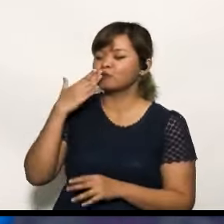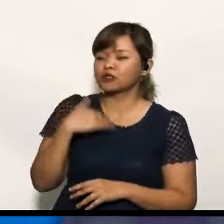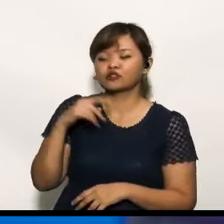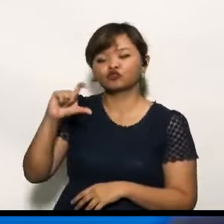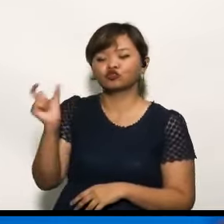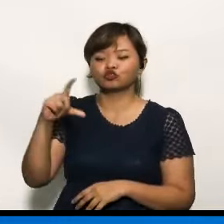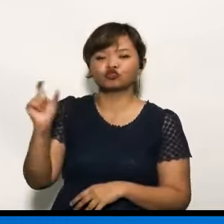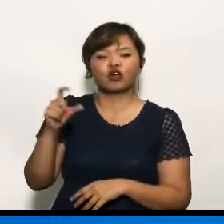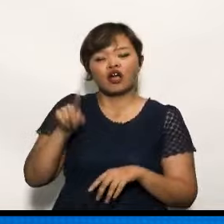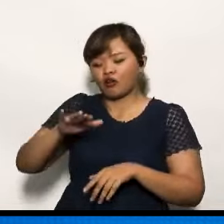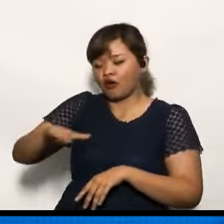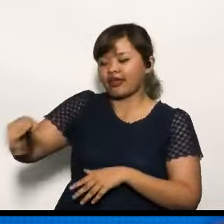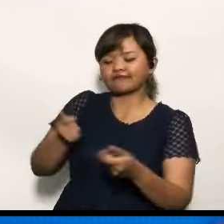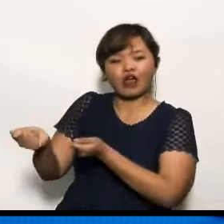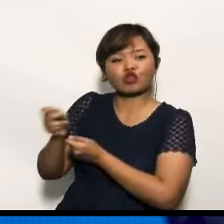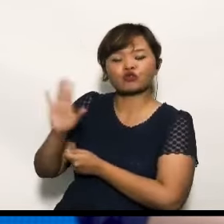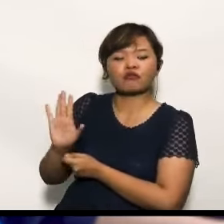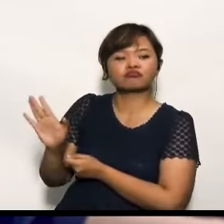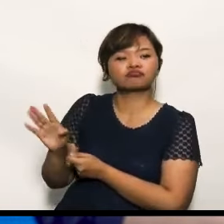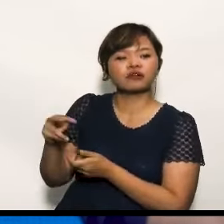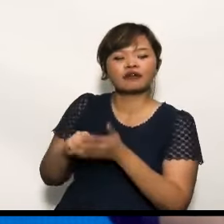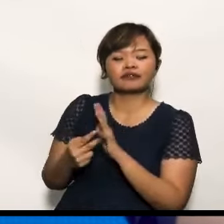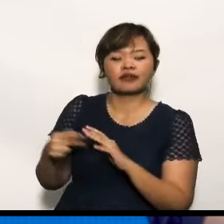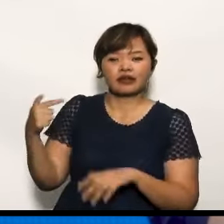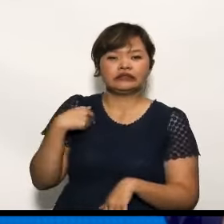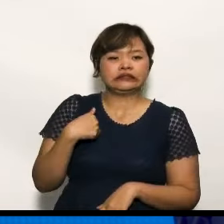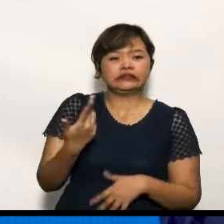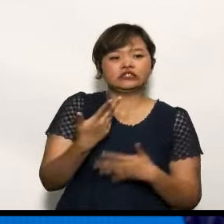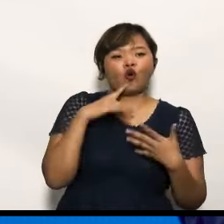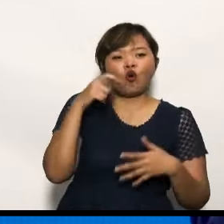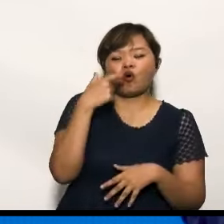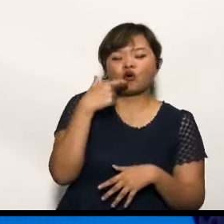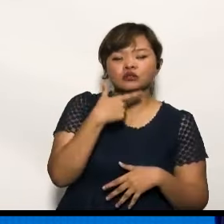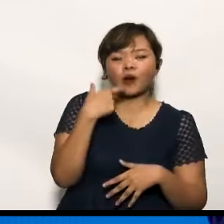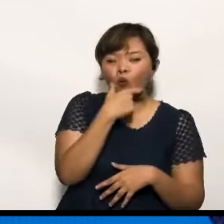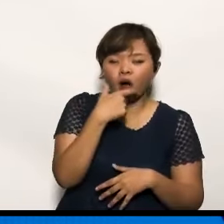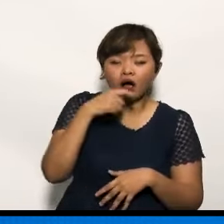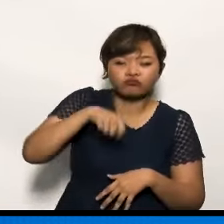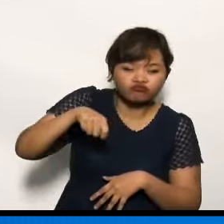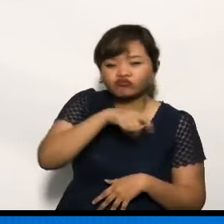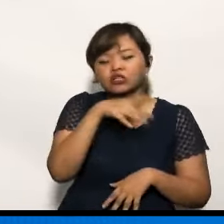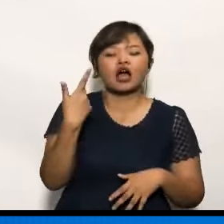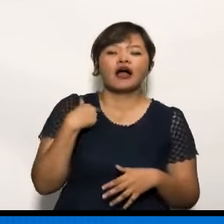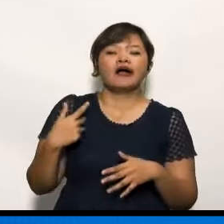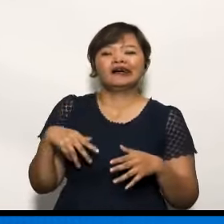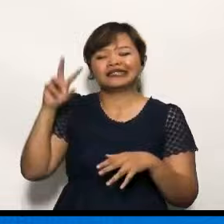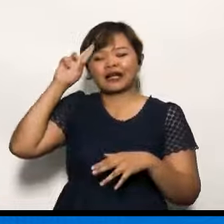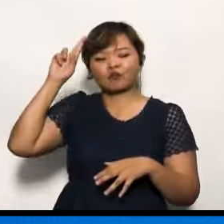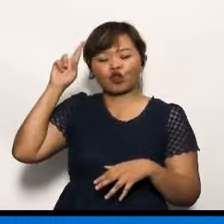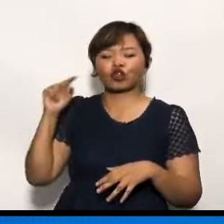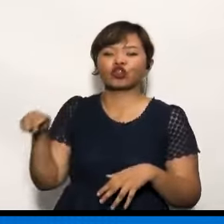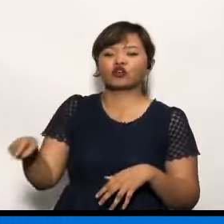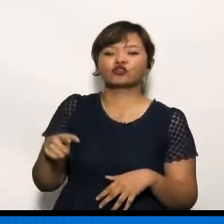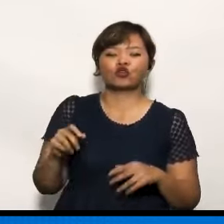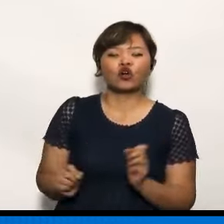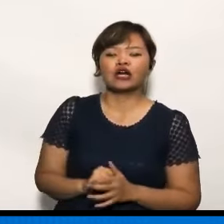kagak dididik benar-benar, Anda sebagai opa akan repot. It's a